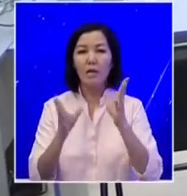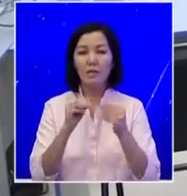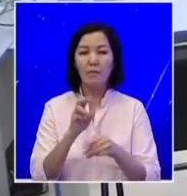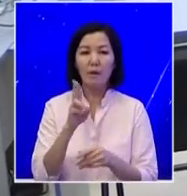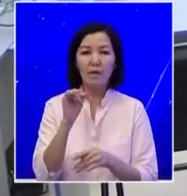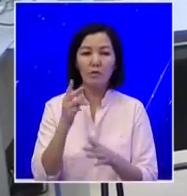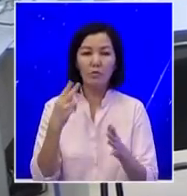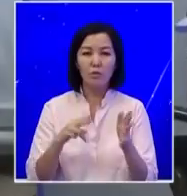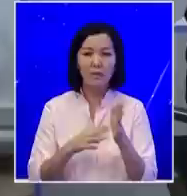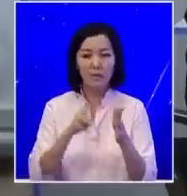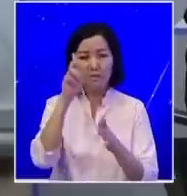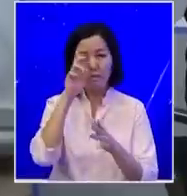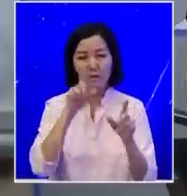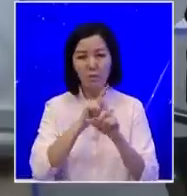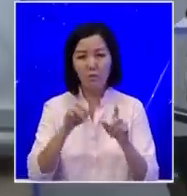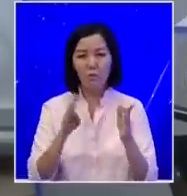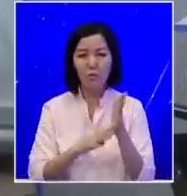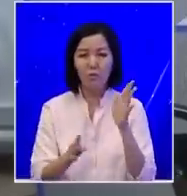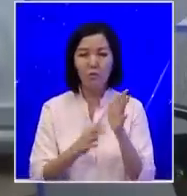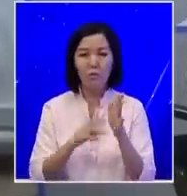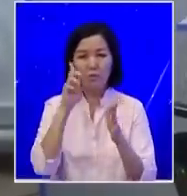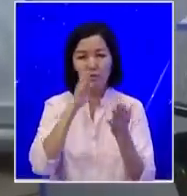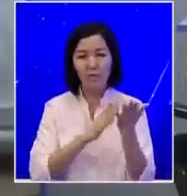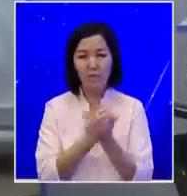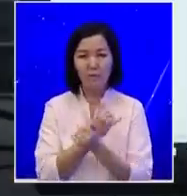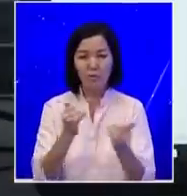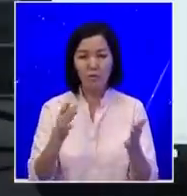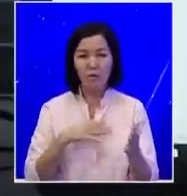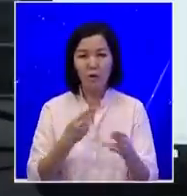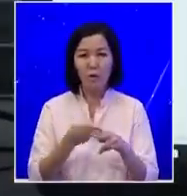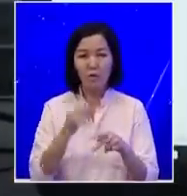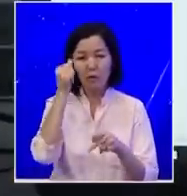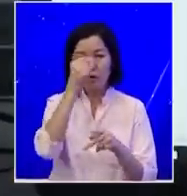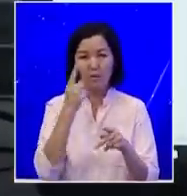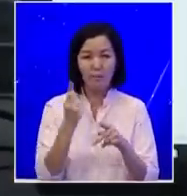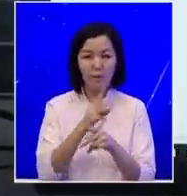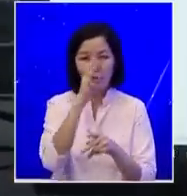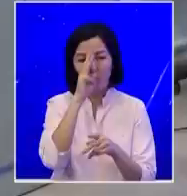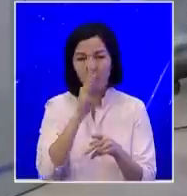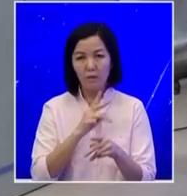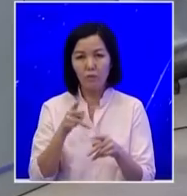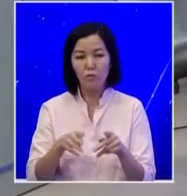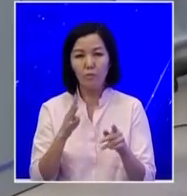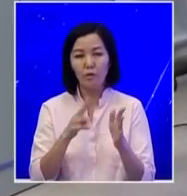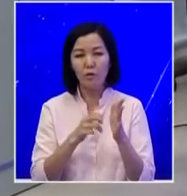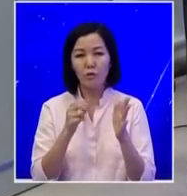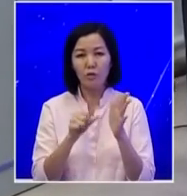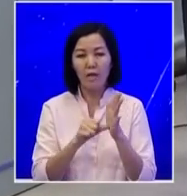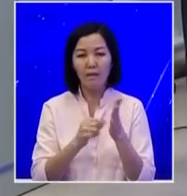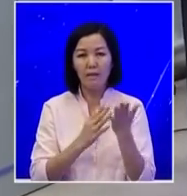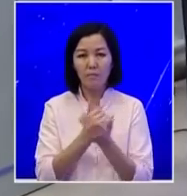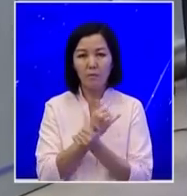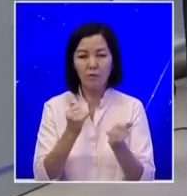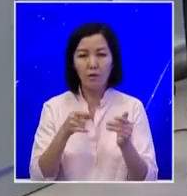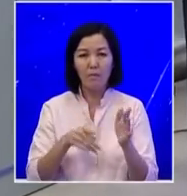ауданындағы 28 мемлекеттік орган 99 мемлекеттік қызмет көрсетеді. Осы жылдың 1-90-ында 3706 мемлекеттік қызмет көрсетілген,